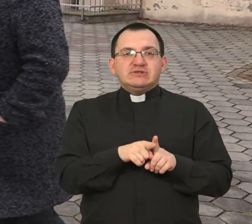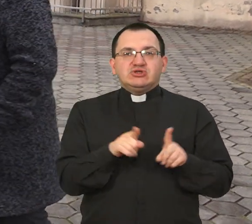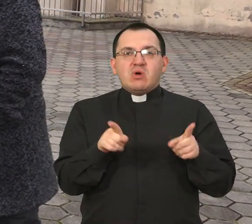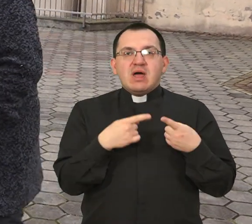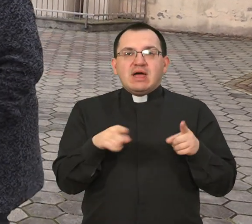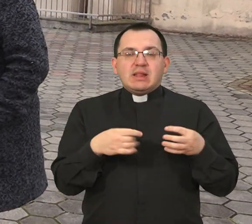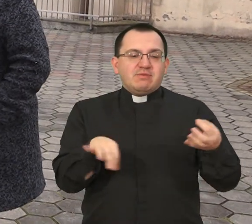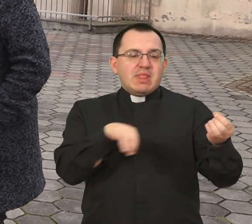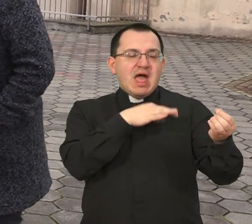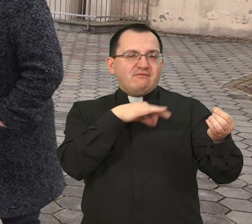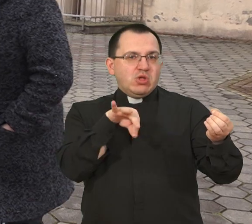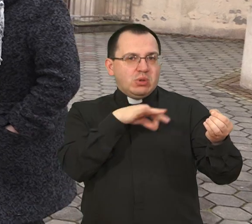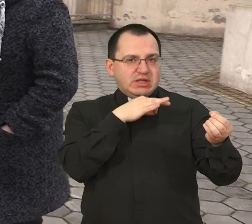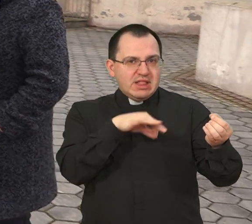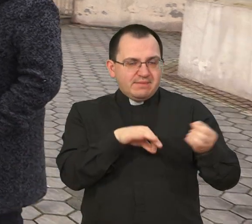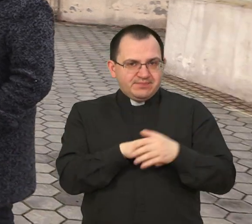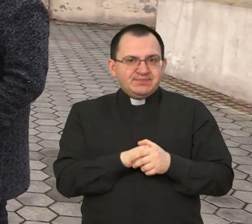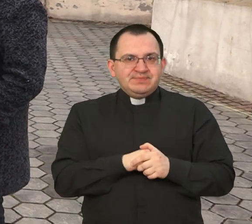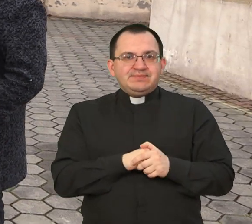i svira violino.